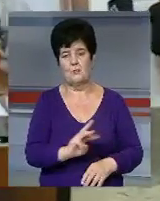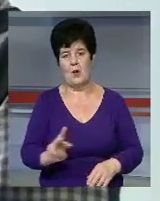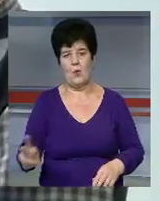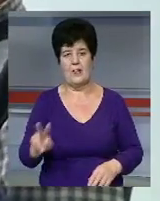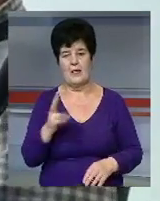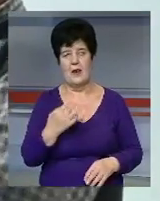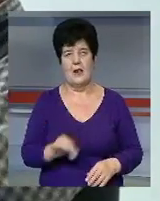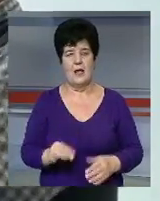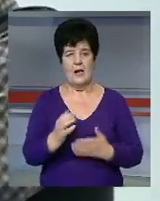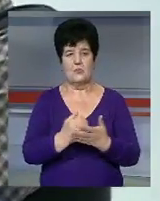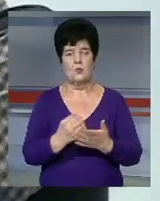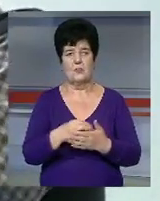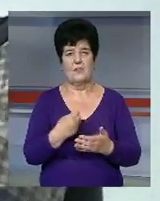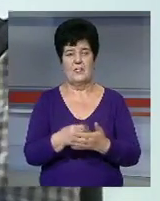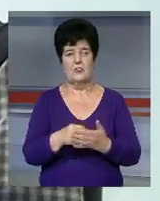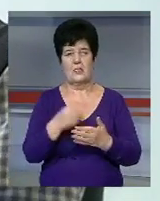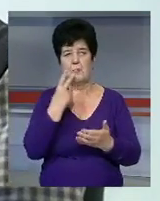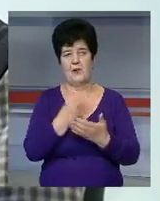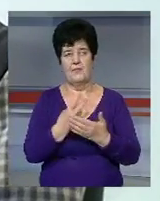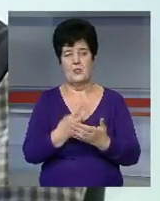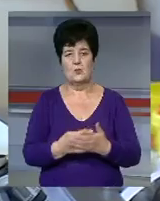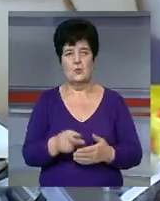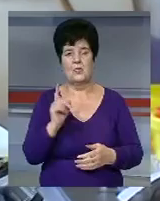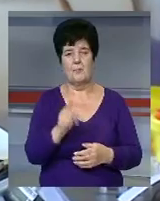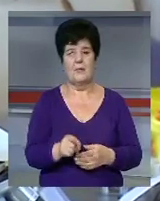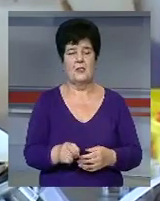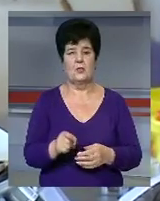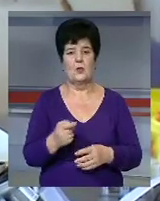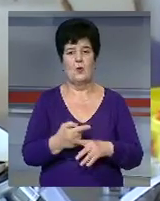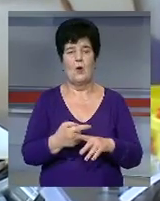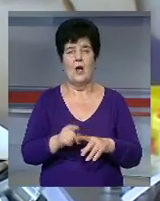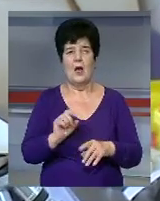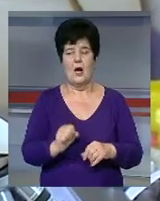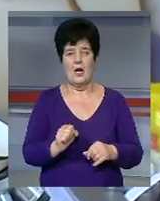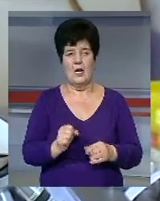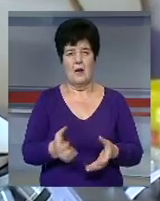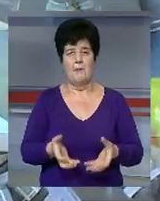Resursele financiare sunt prevăzute în legea fondului pentru asigurările medicale pentru anul curent.